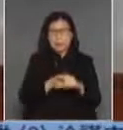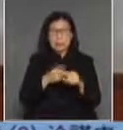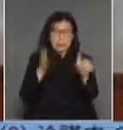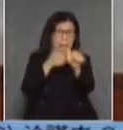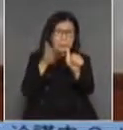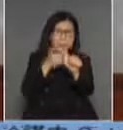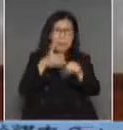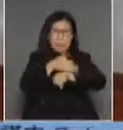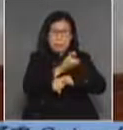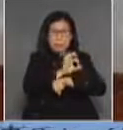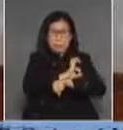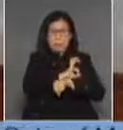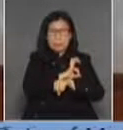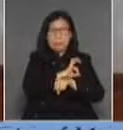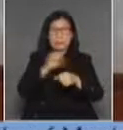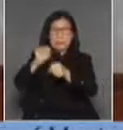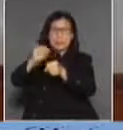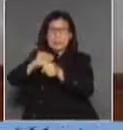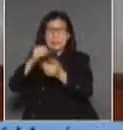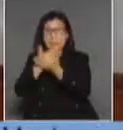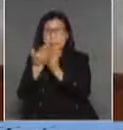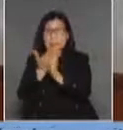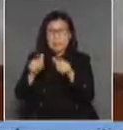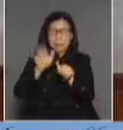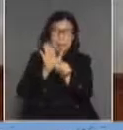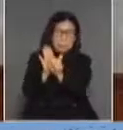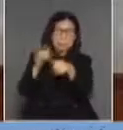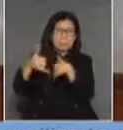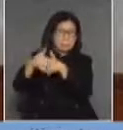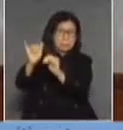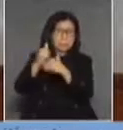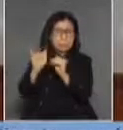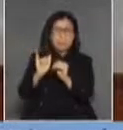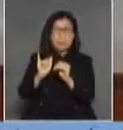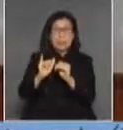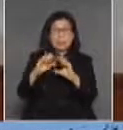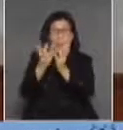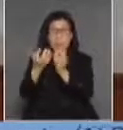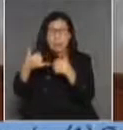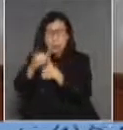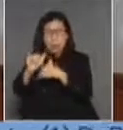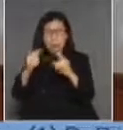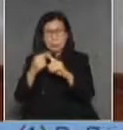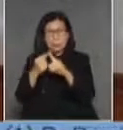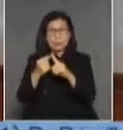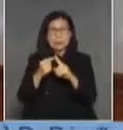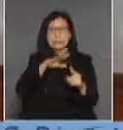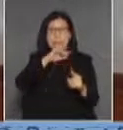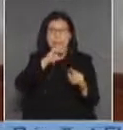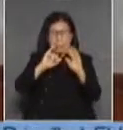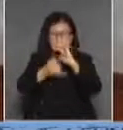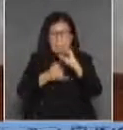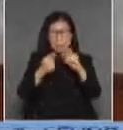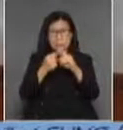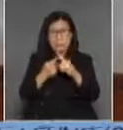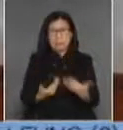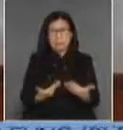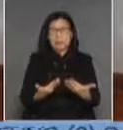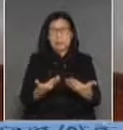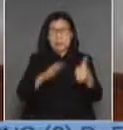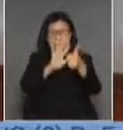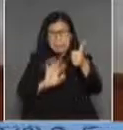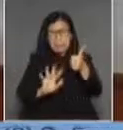會日益增加的排外情緒，但我必須強調， 假難民問題不能影響基層